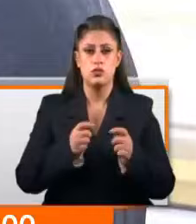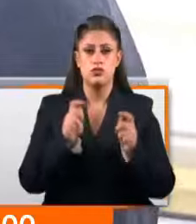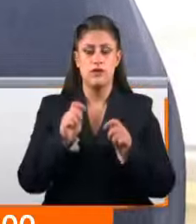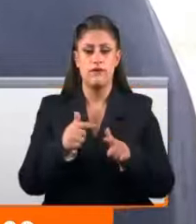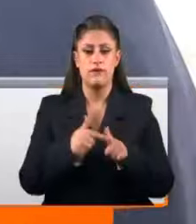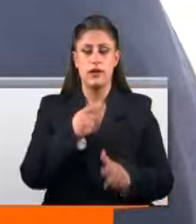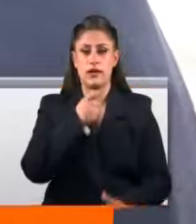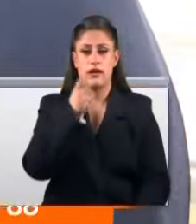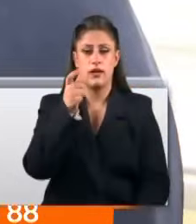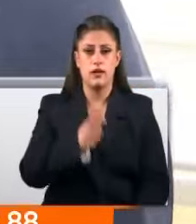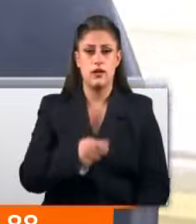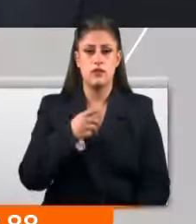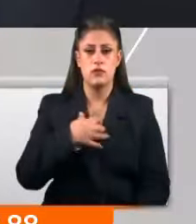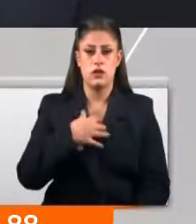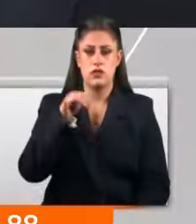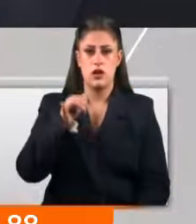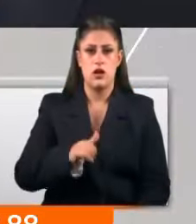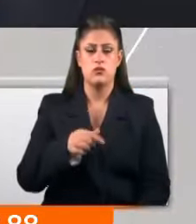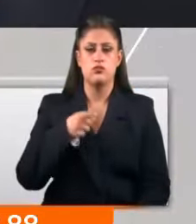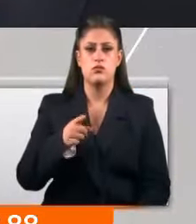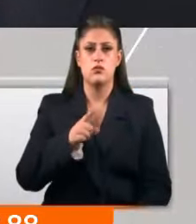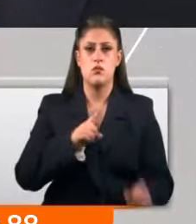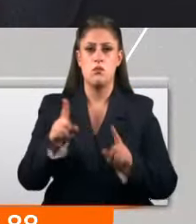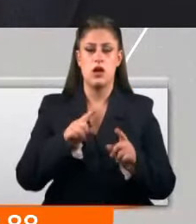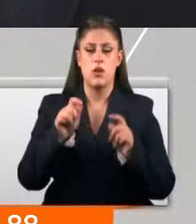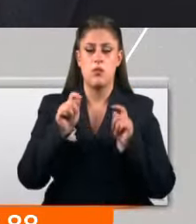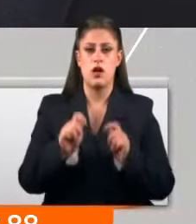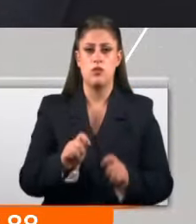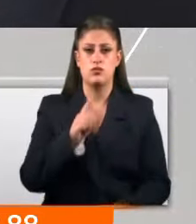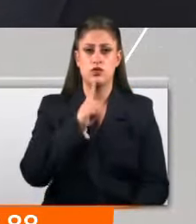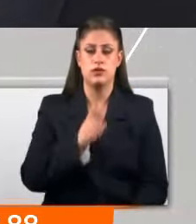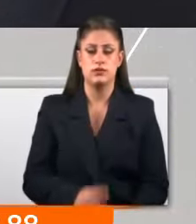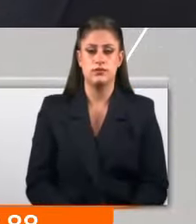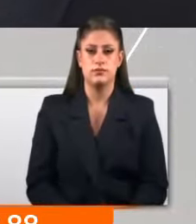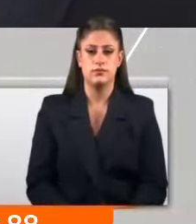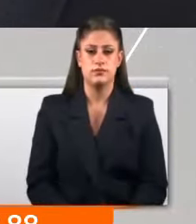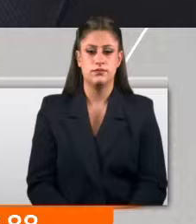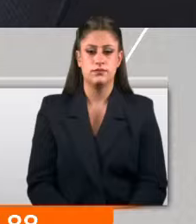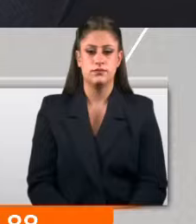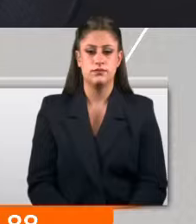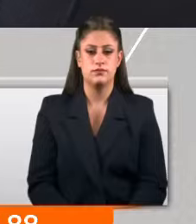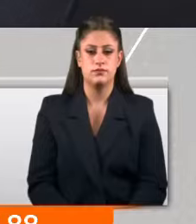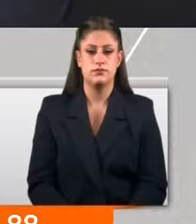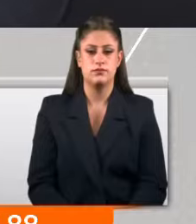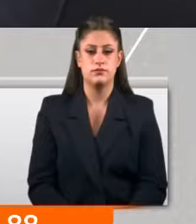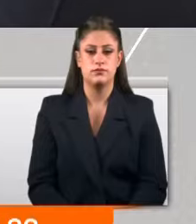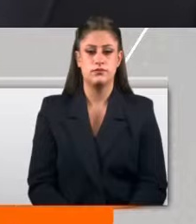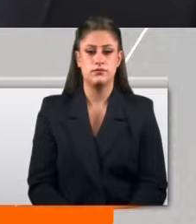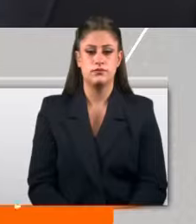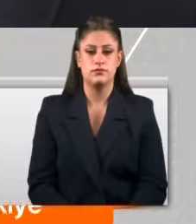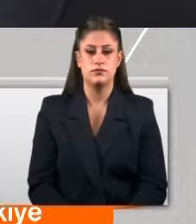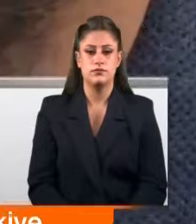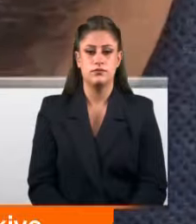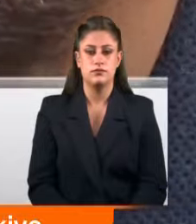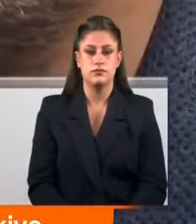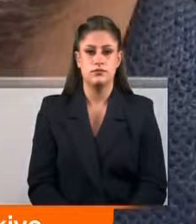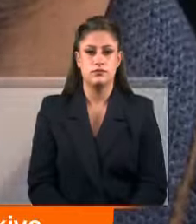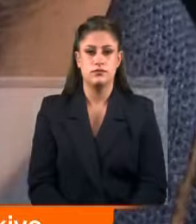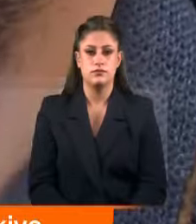hakkını hukuk yoluyla arayacak. Bugün olmuş, hala o ilgili dijital banka bana bir dönüş yapmadı, işlemi iptal etmedi.